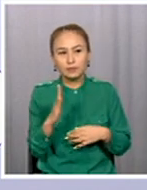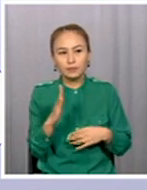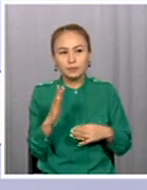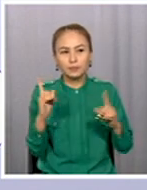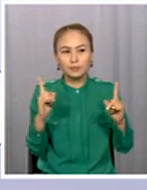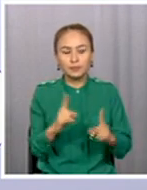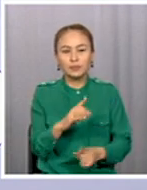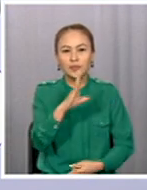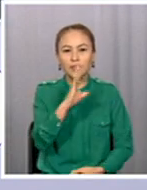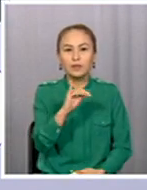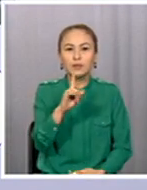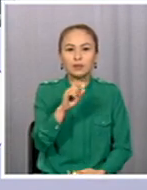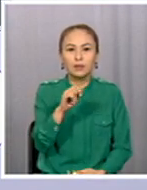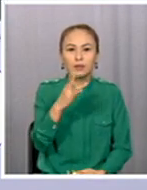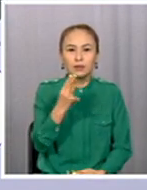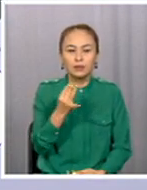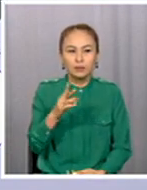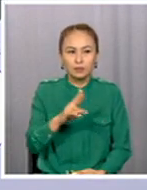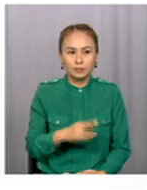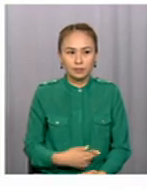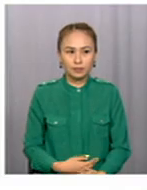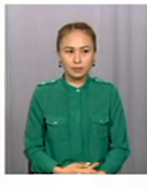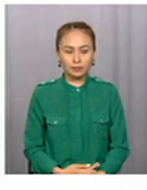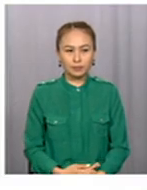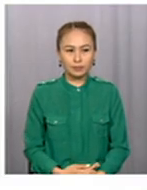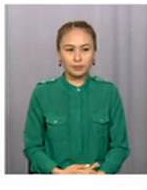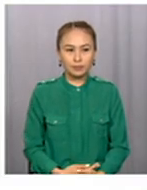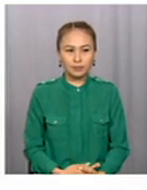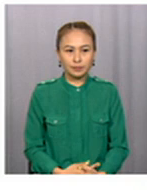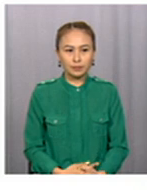кішігірім Византия қаласына ауысты.